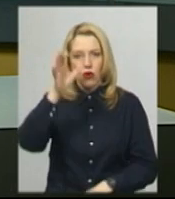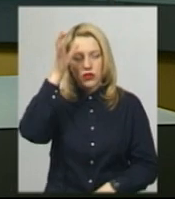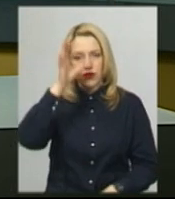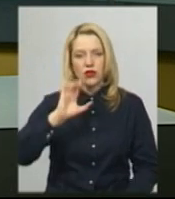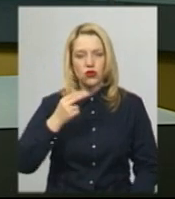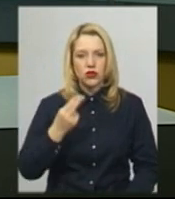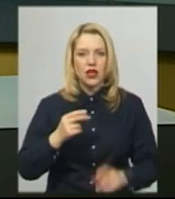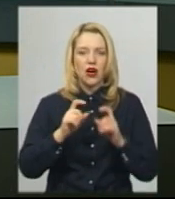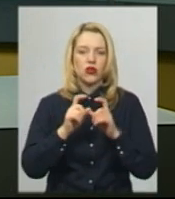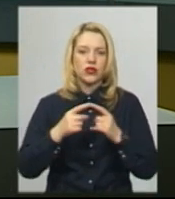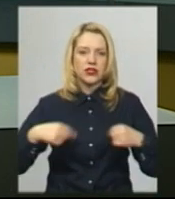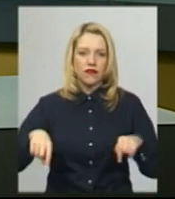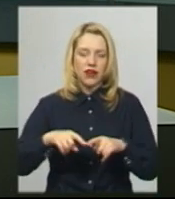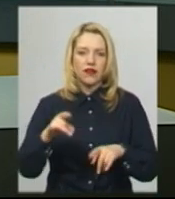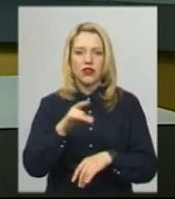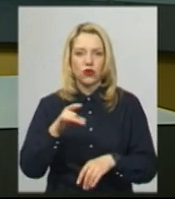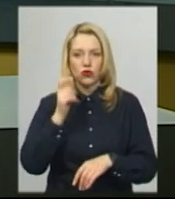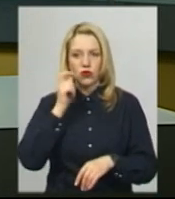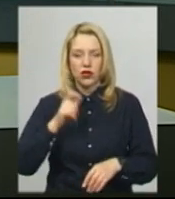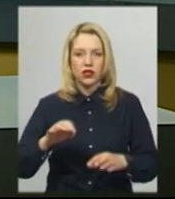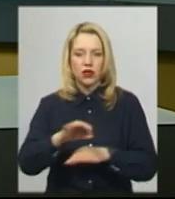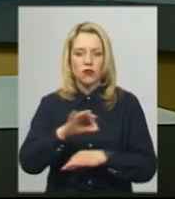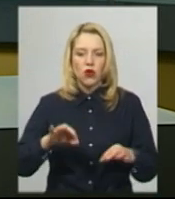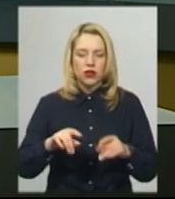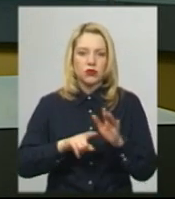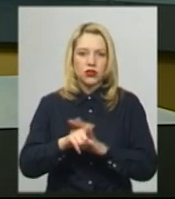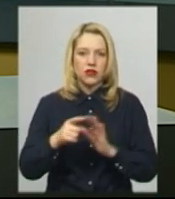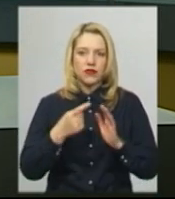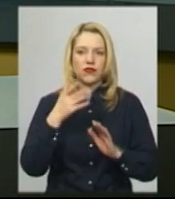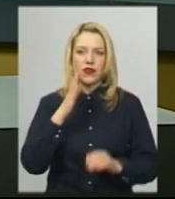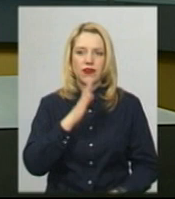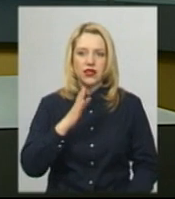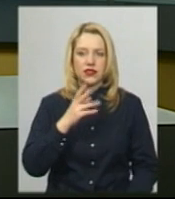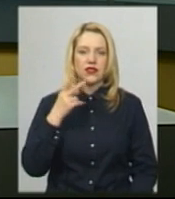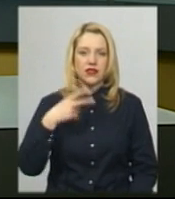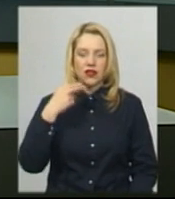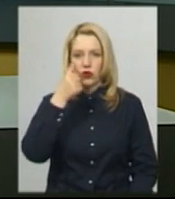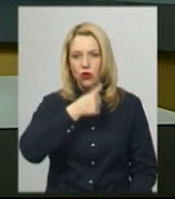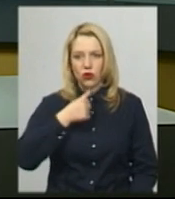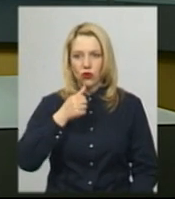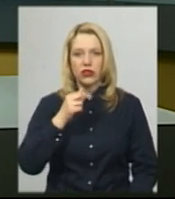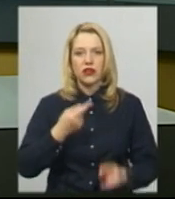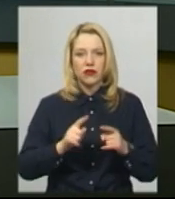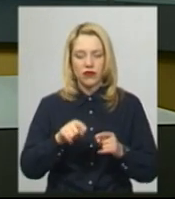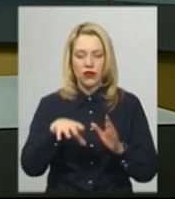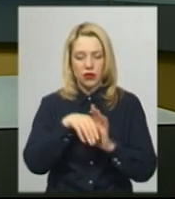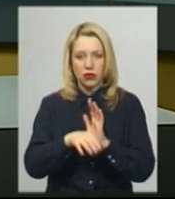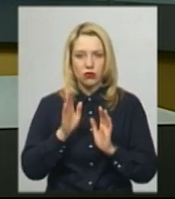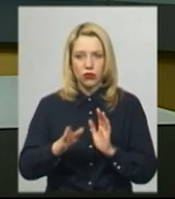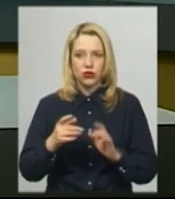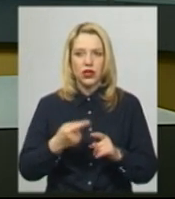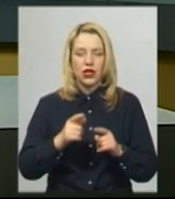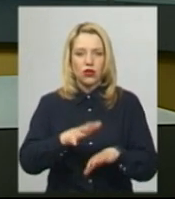сфери у регіонах України. Проєкт стартував у березні 2020 року. В його рамках область отримає на завершення